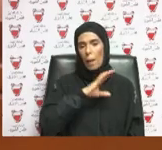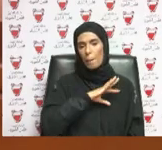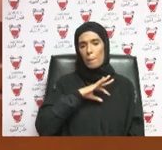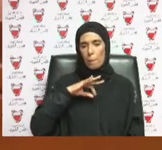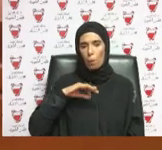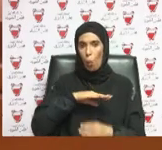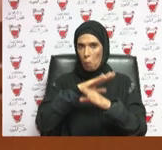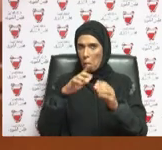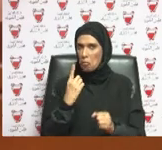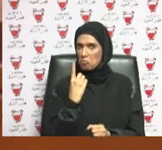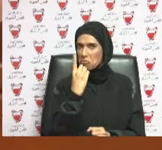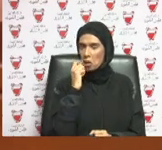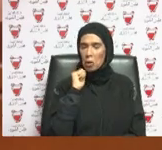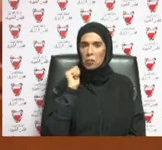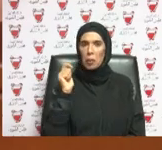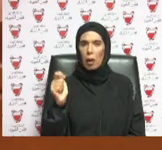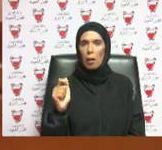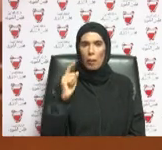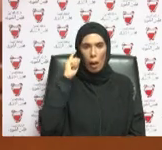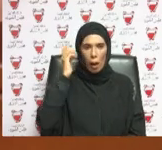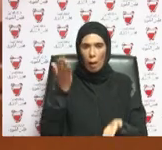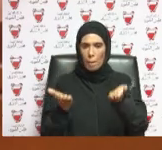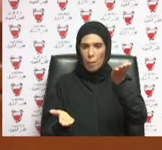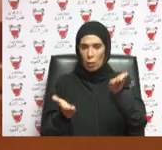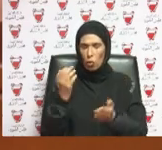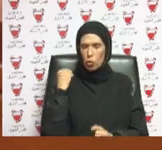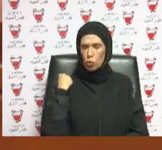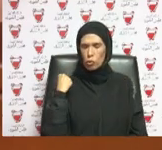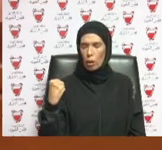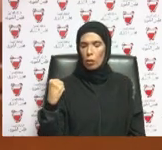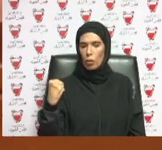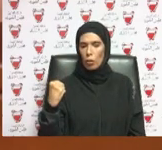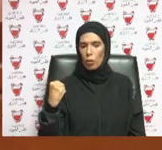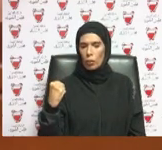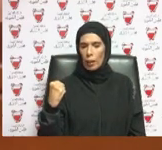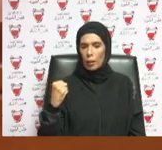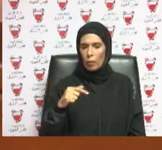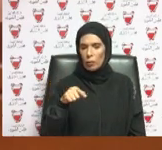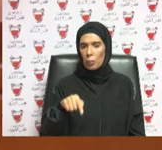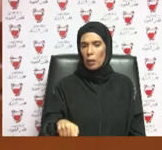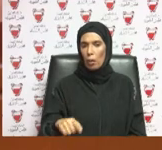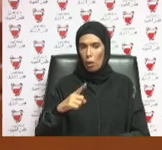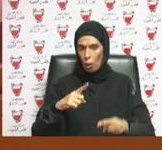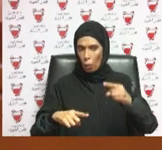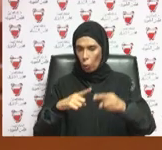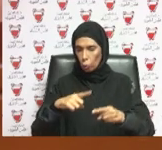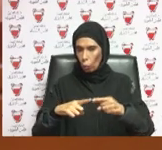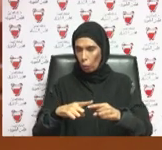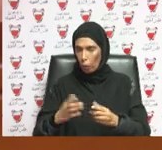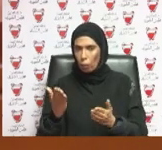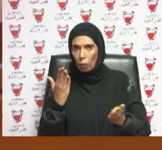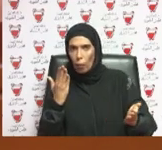رجل حكيما مقداما غير وجل، يقارع الخطوب حيث ثقفها